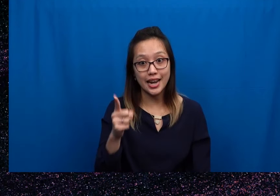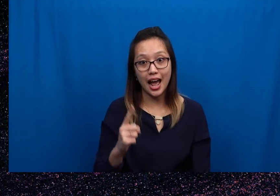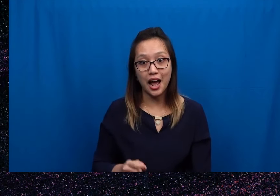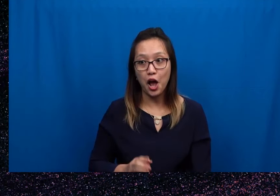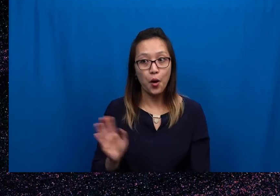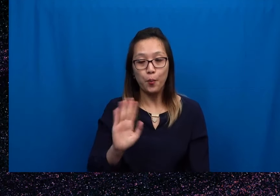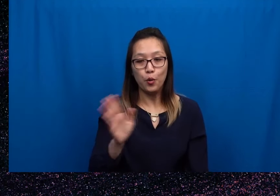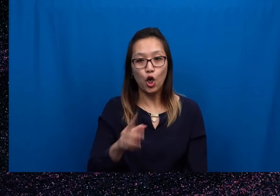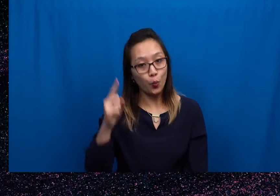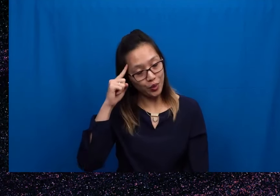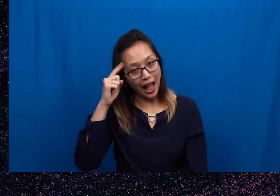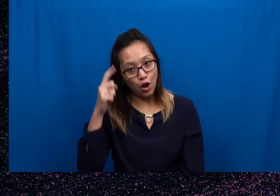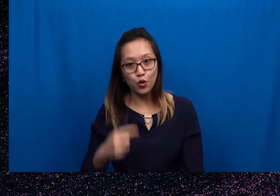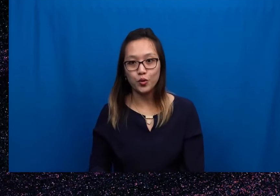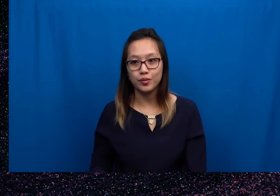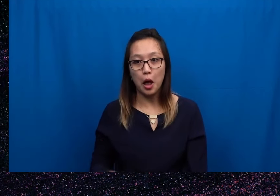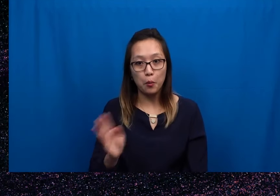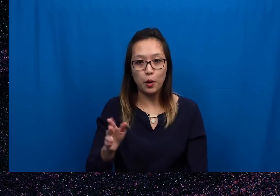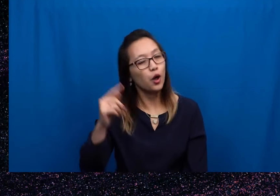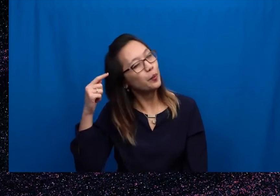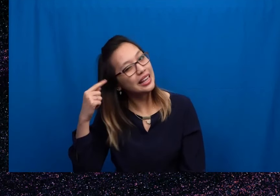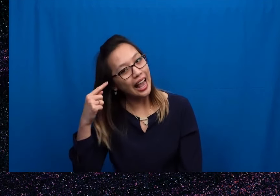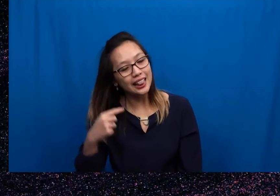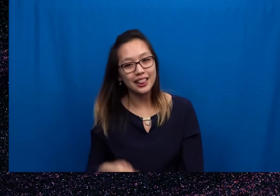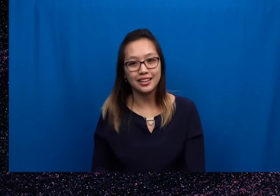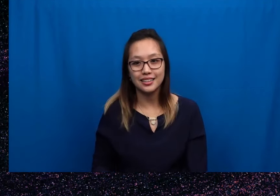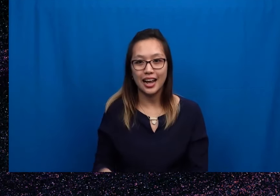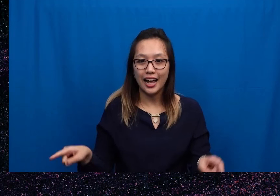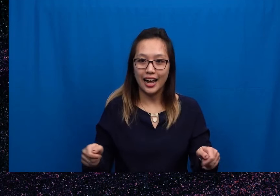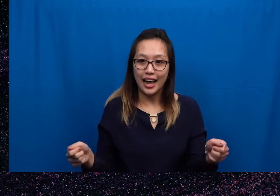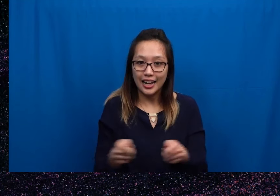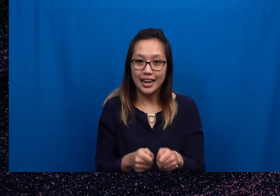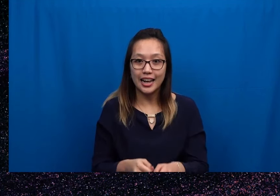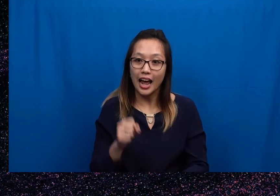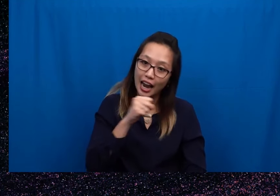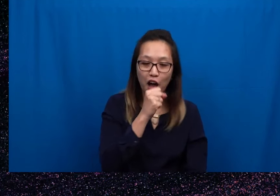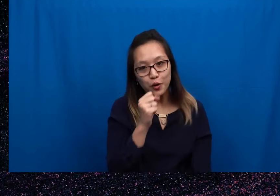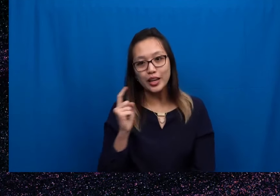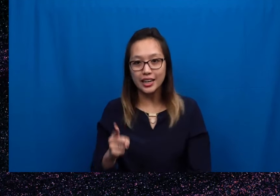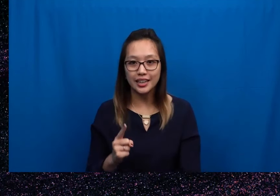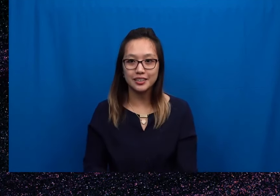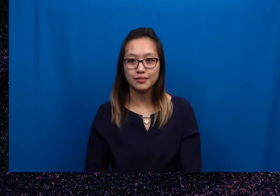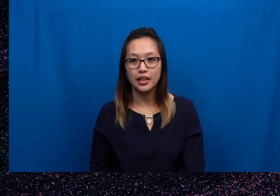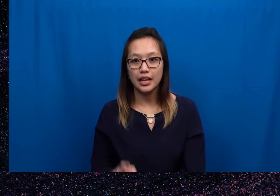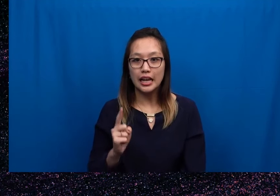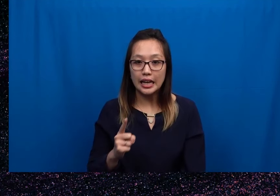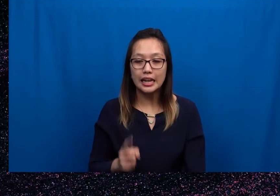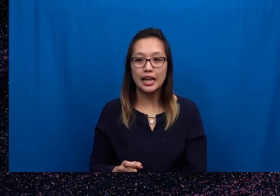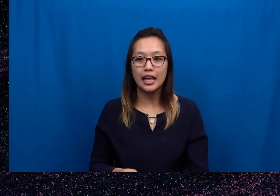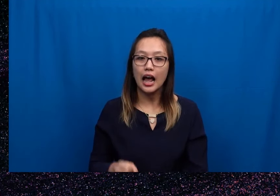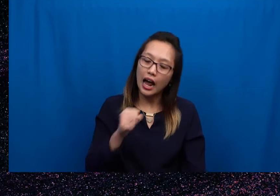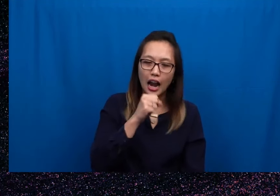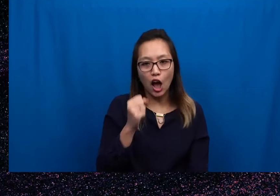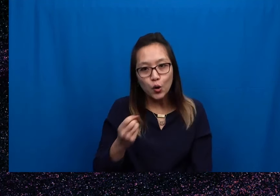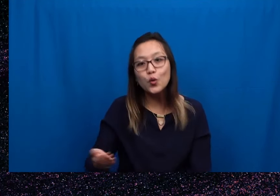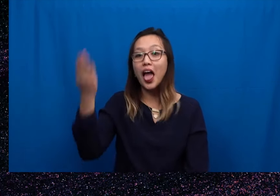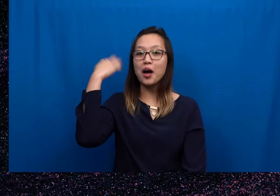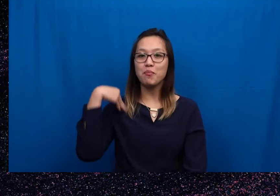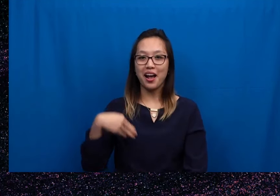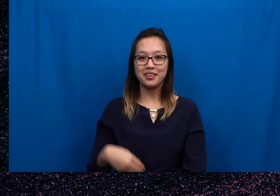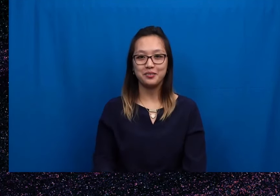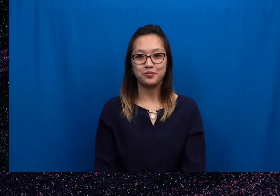belum tahu atau belum ingat dengan lagu ini, padahal lagu ini adalah lagu yang sangat terkenal, ya, muncul di